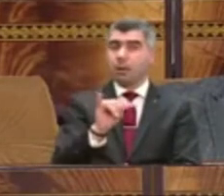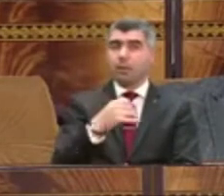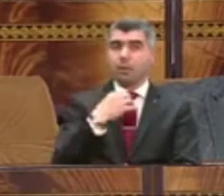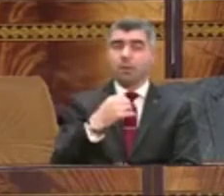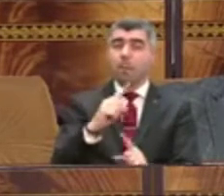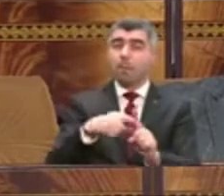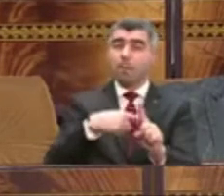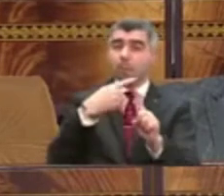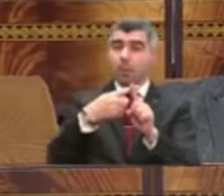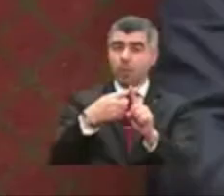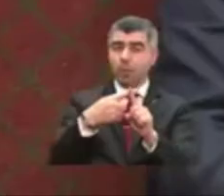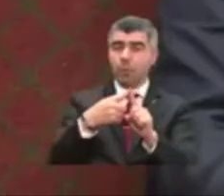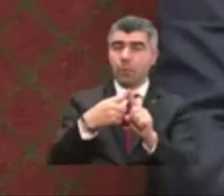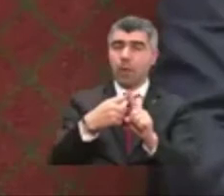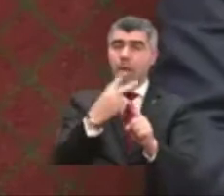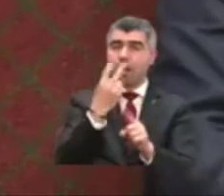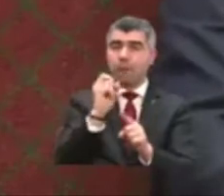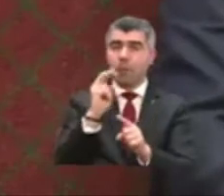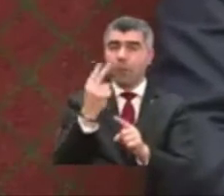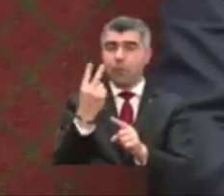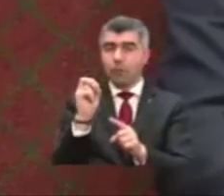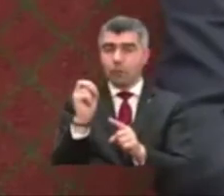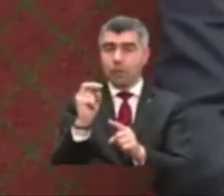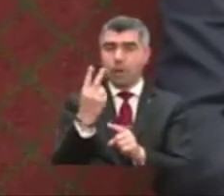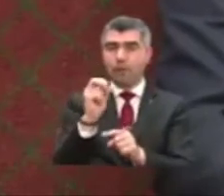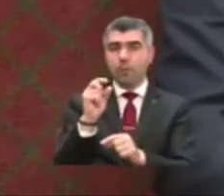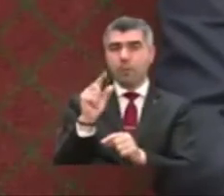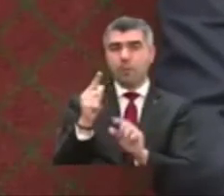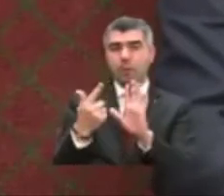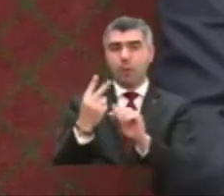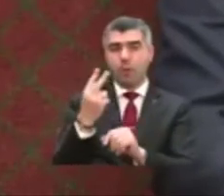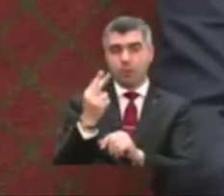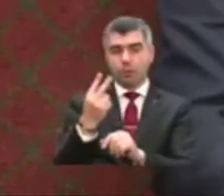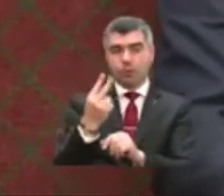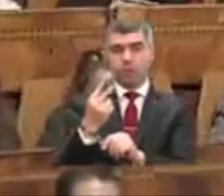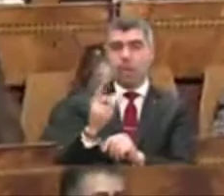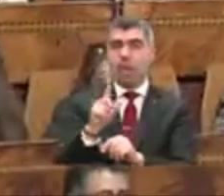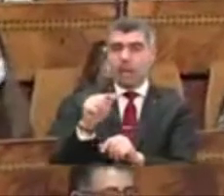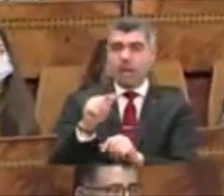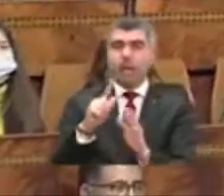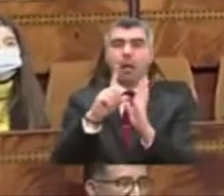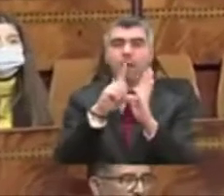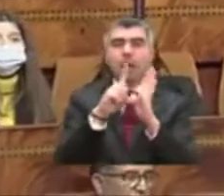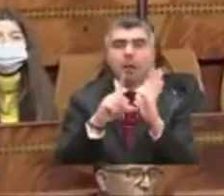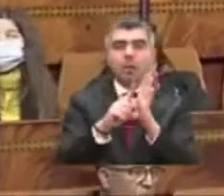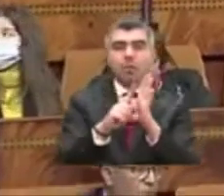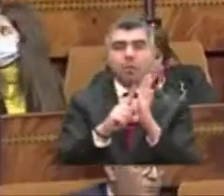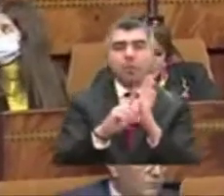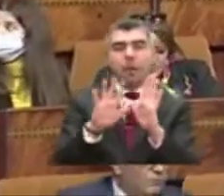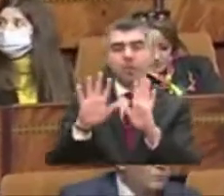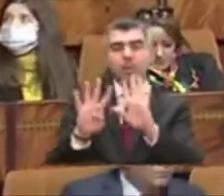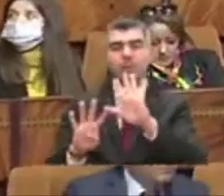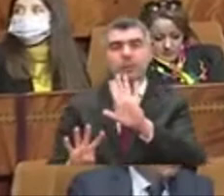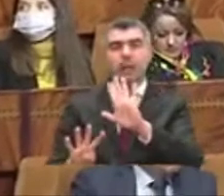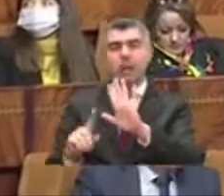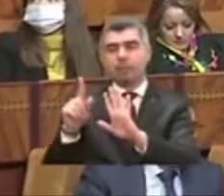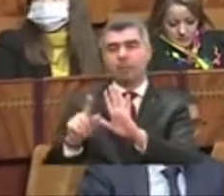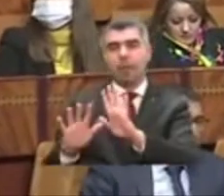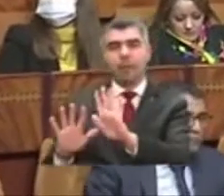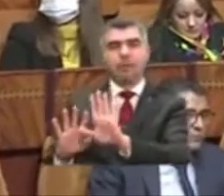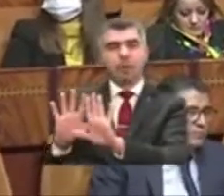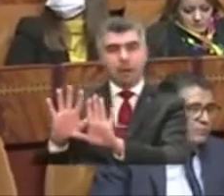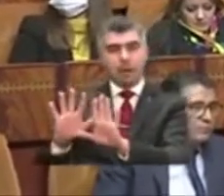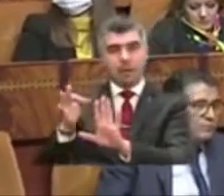ل 2000 البرنامج 2020 2027 كنعرفوا انه كاين القانون 95/10 اللي كيعطيكم